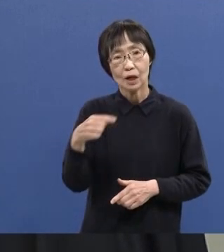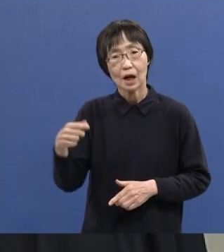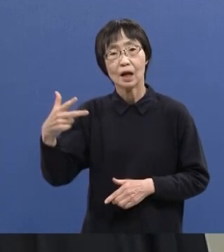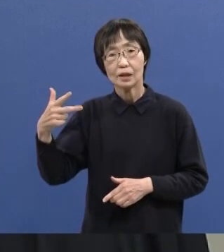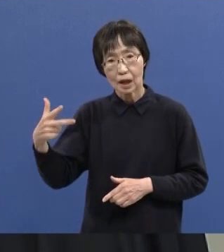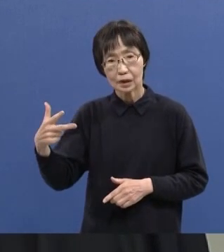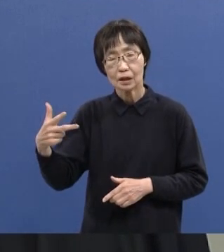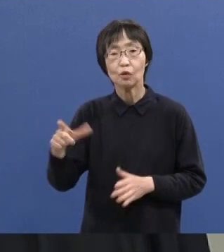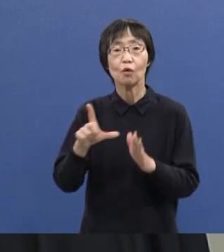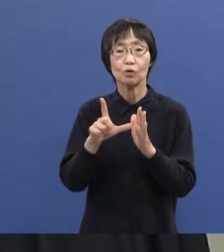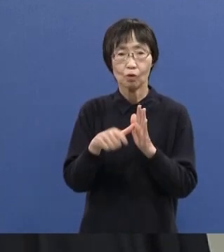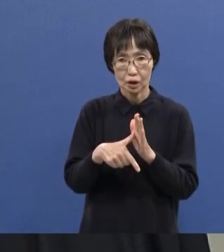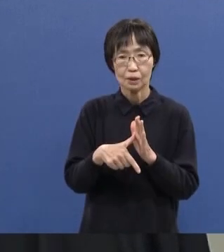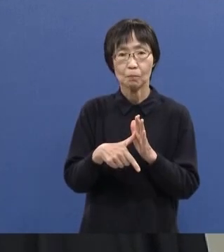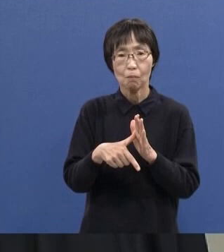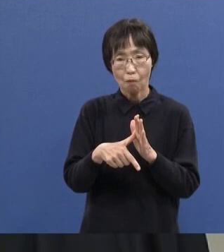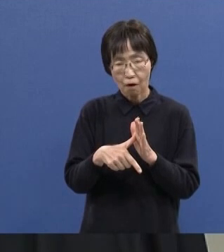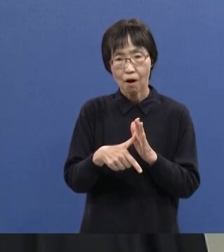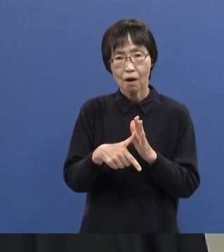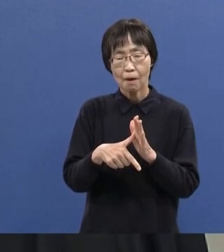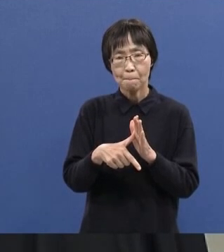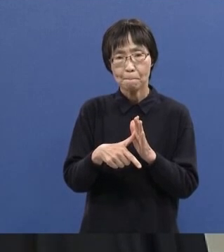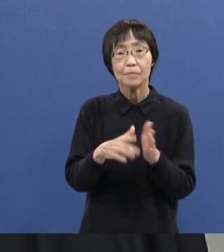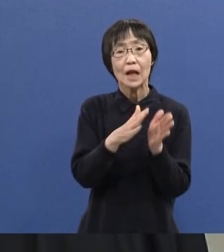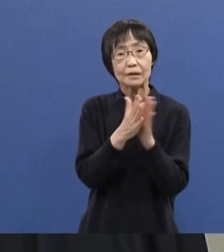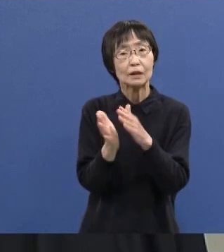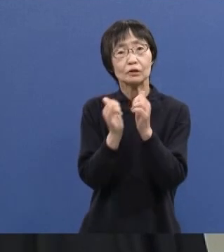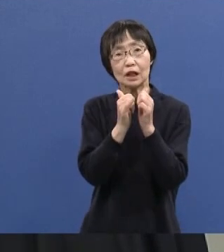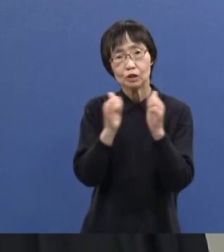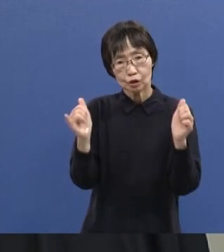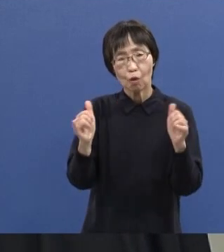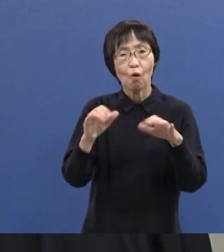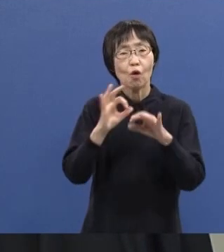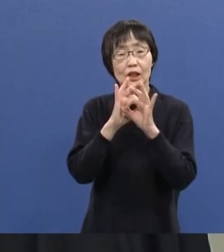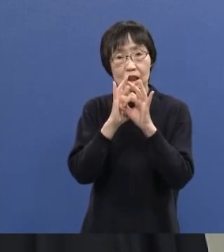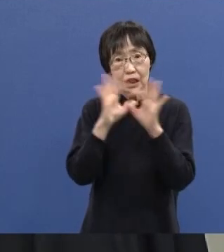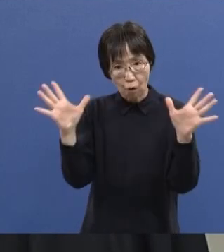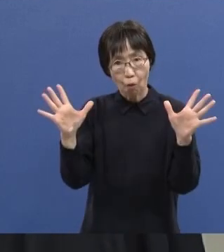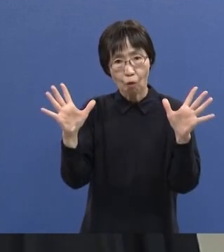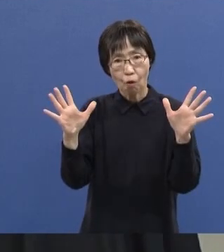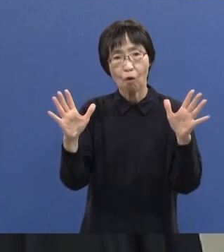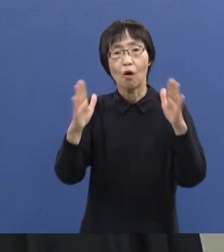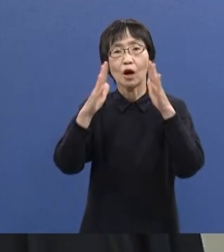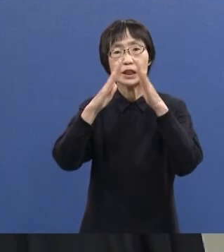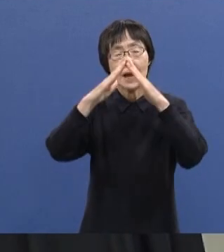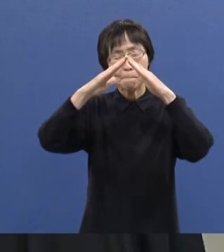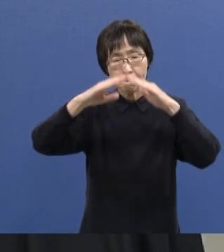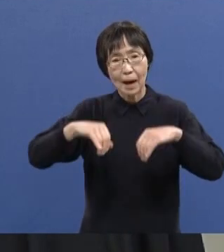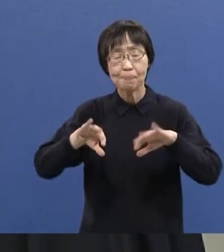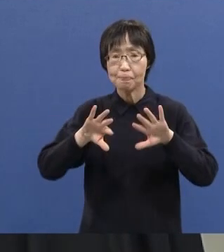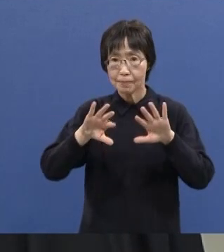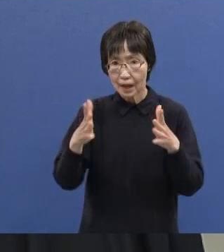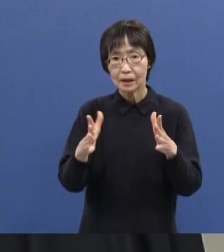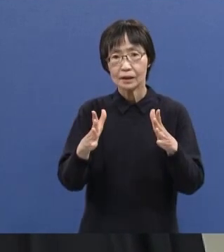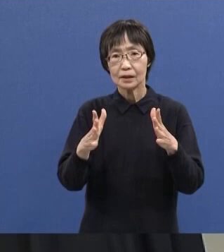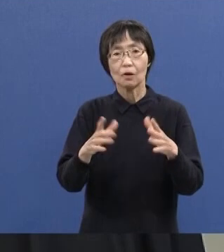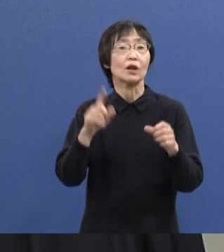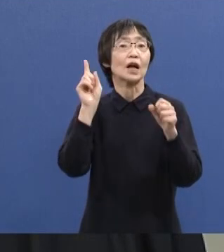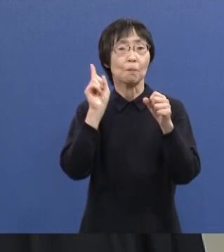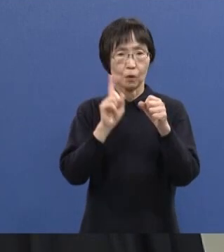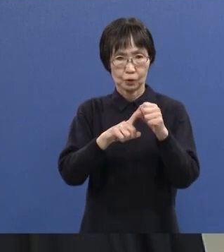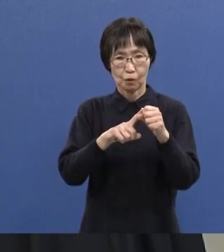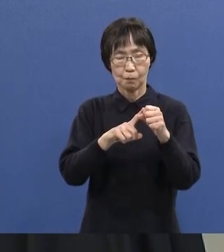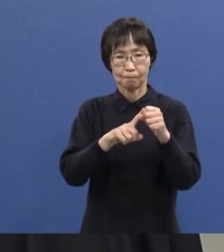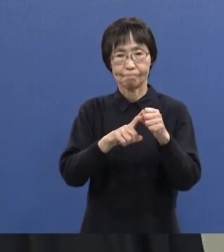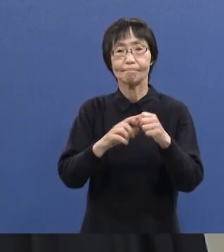7の大きな地震に対しても人命に危害を及ぼすような倒壊等の被害を生じさせないことが目